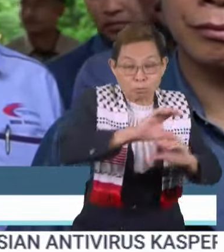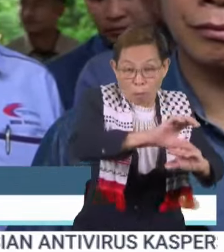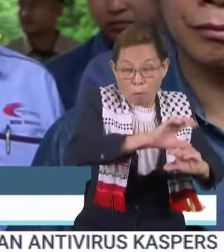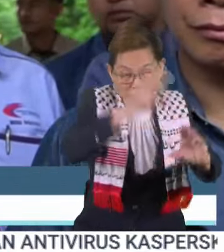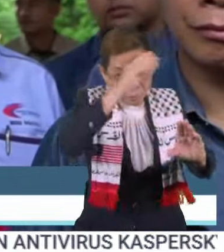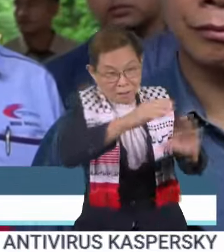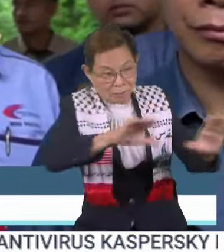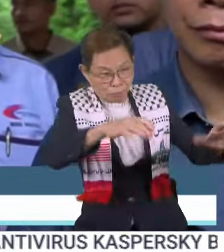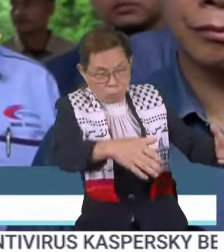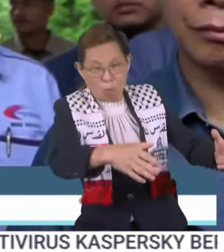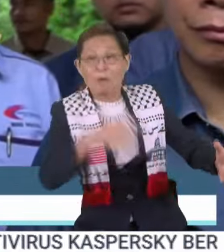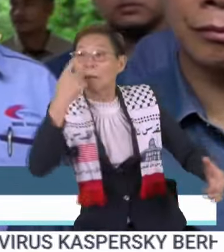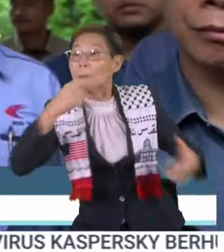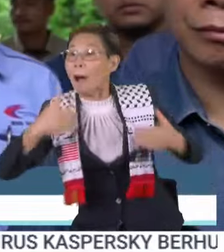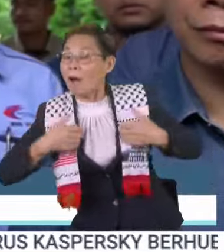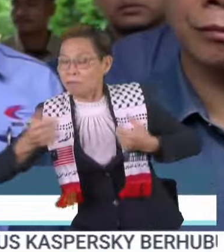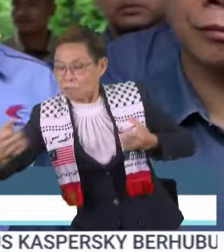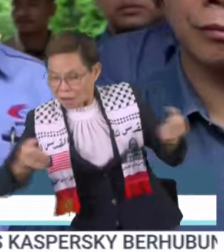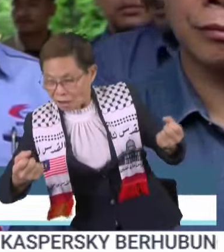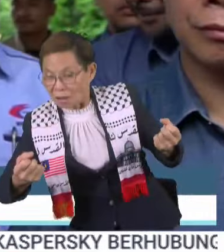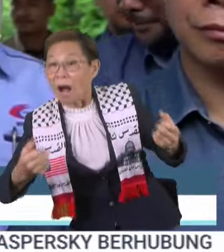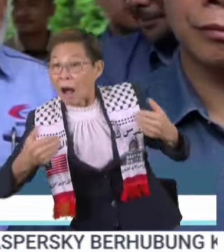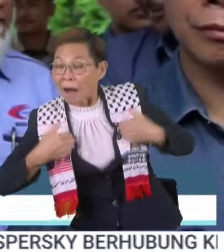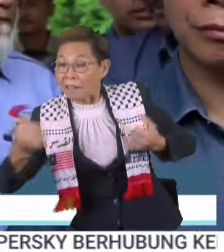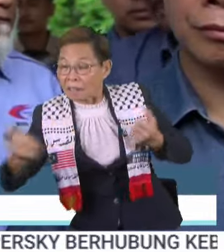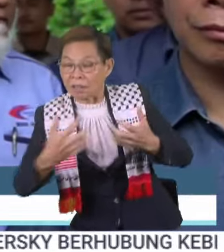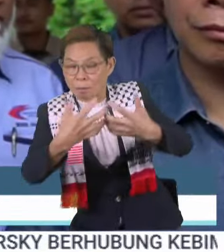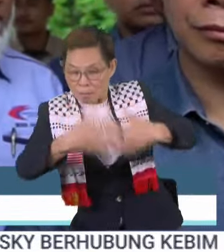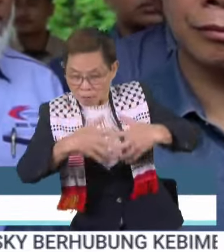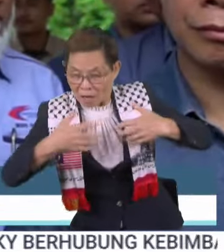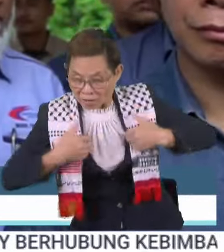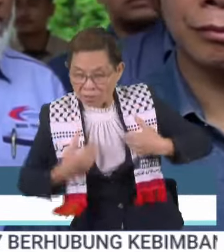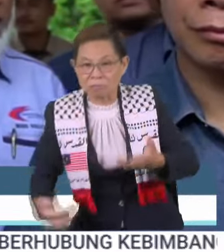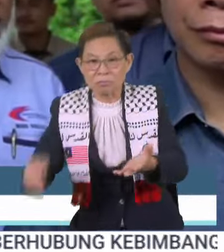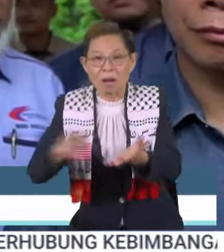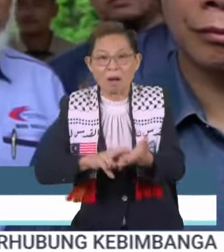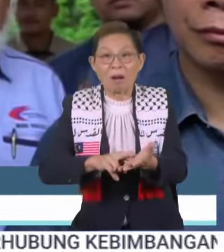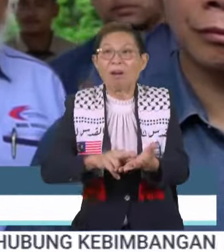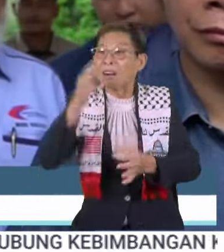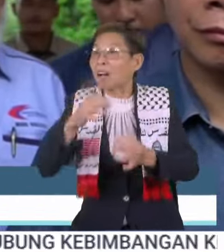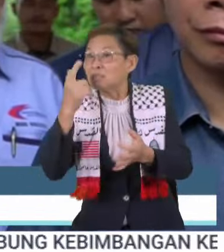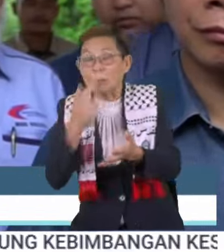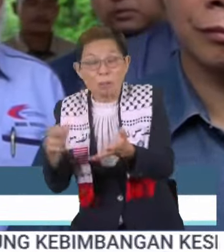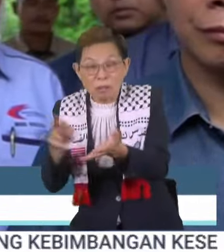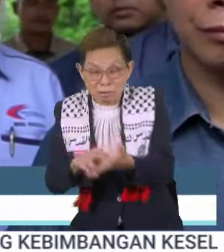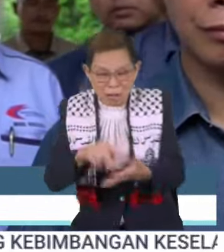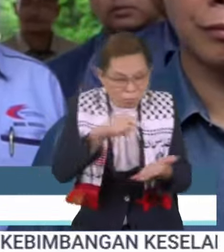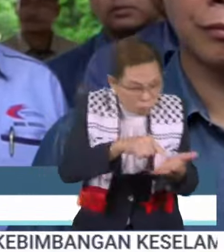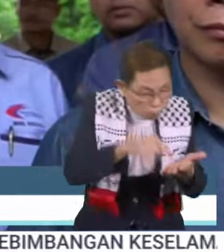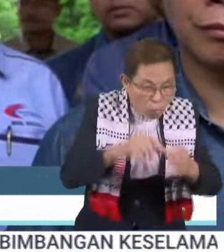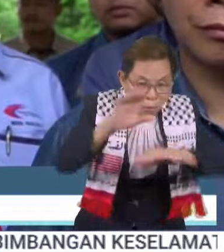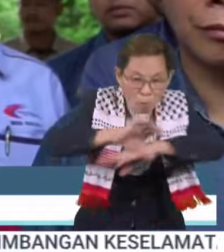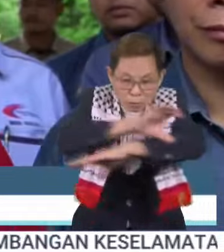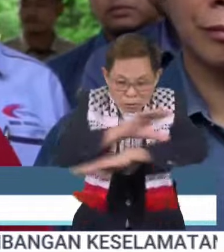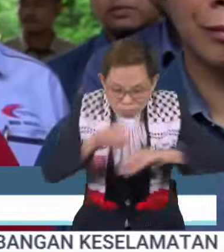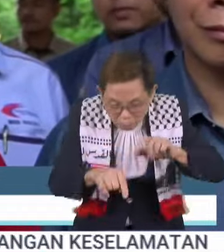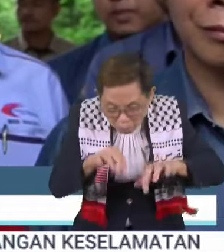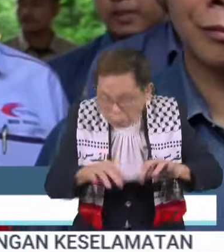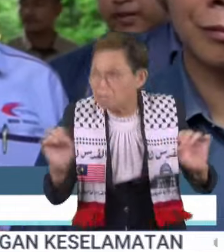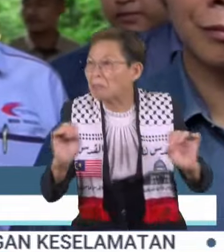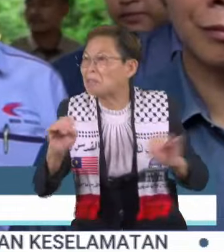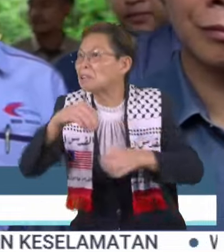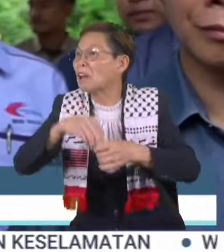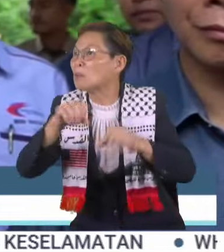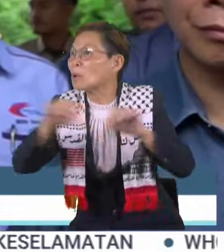dia, dia kena daftar. Kalau dia tak berdaftar, bila tekan komputer tak ada. Traktornya itu dalam